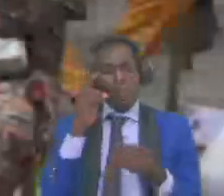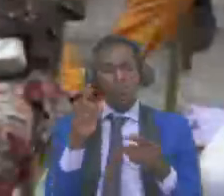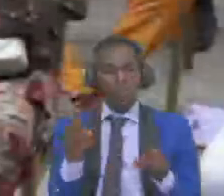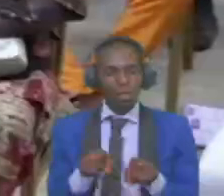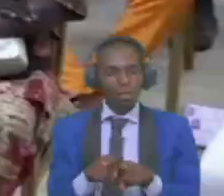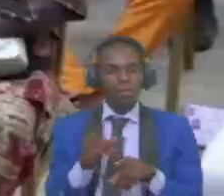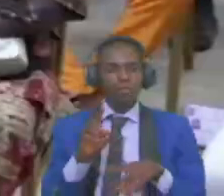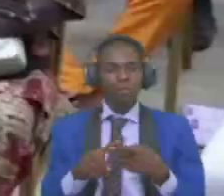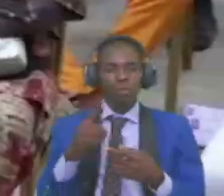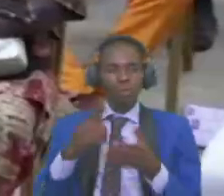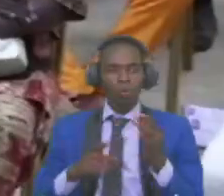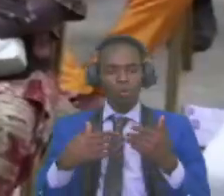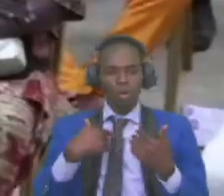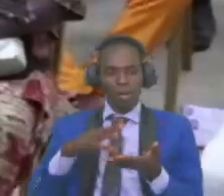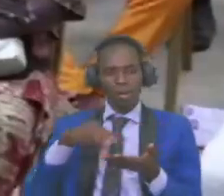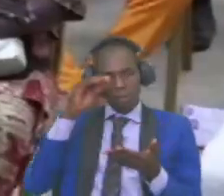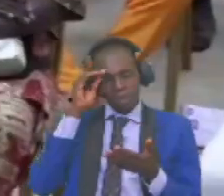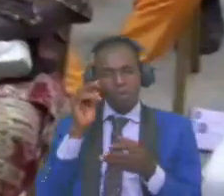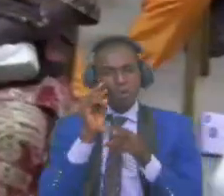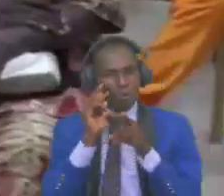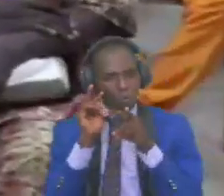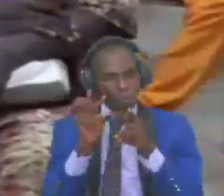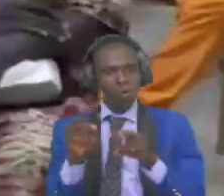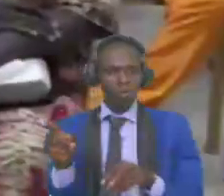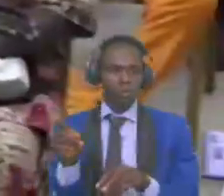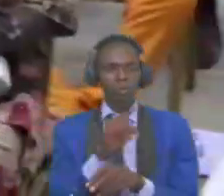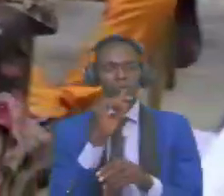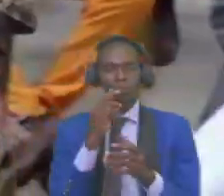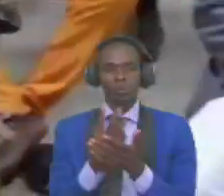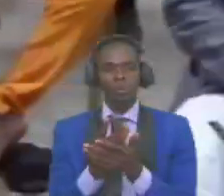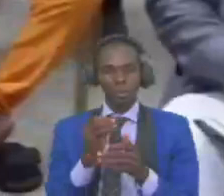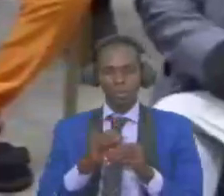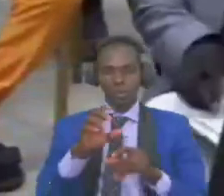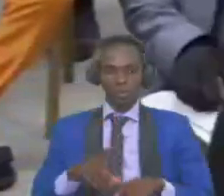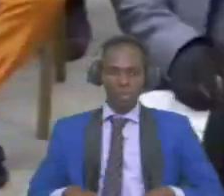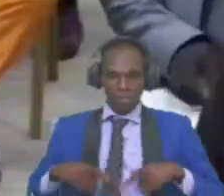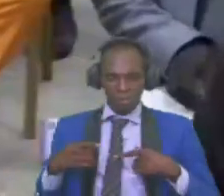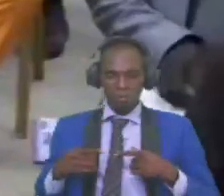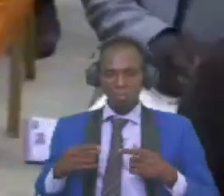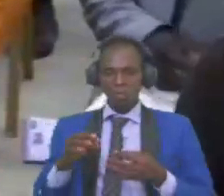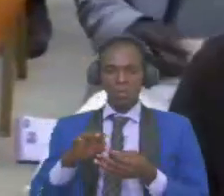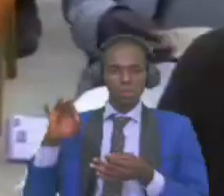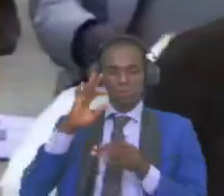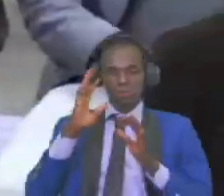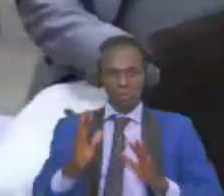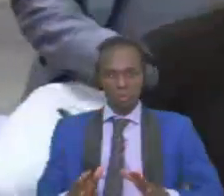à ton esprit osier de ce que tu as appris veiller dans notre vie